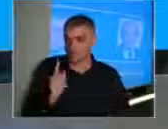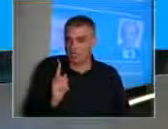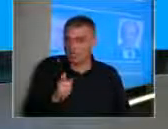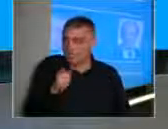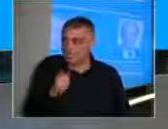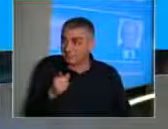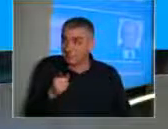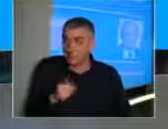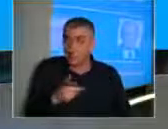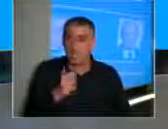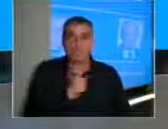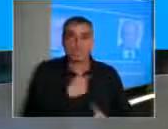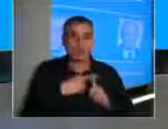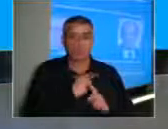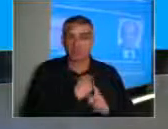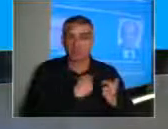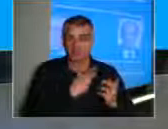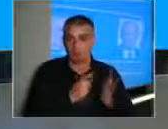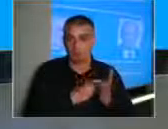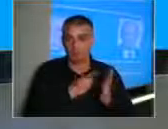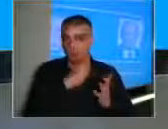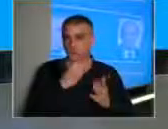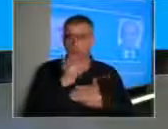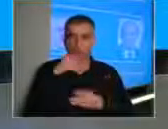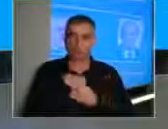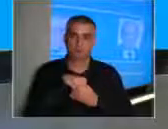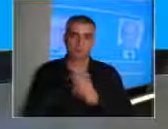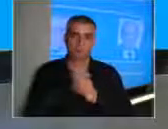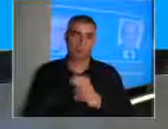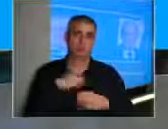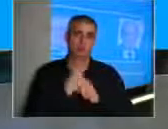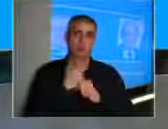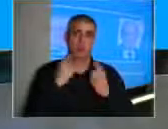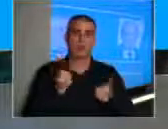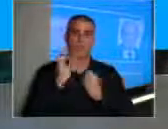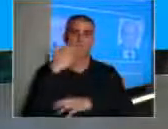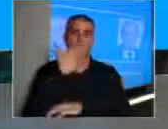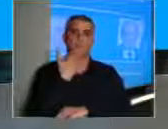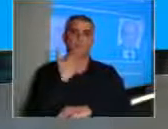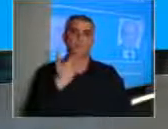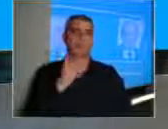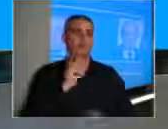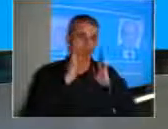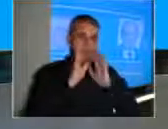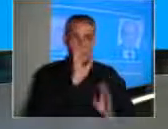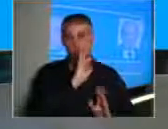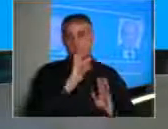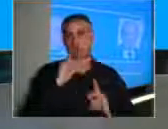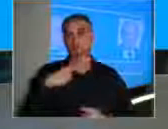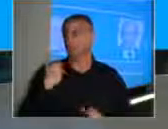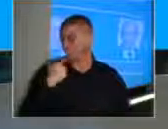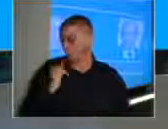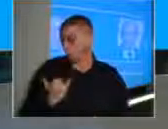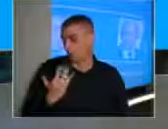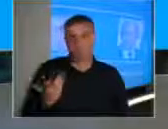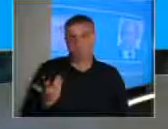זה שאיוונגלים דורשים את זה היום, זה גם חלק מפעולה הסברתית של מדינת ישראל. גם אמונה שלהם, שזה כך צריך להיות. זה נכון,